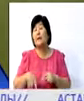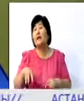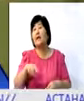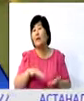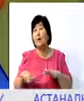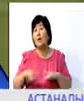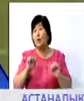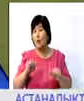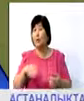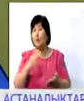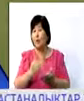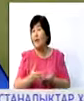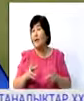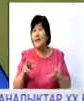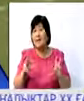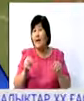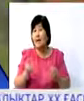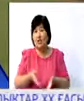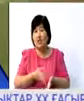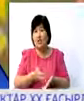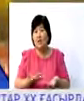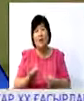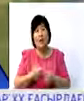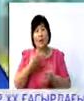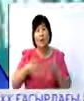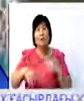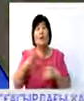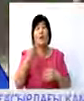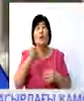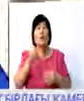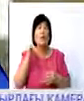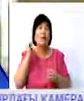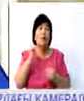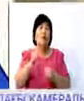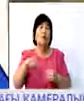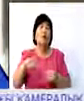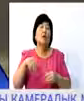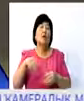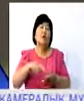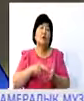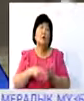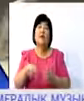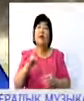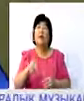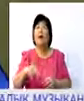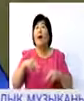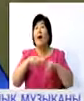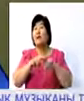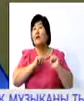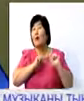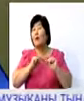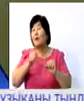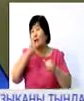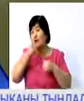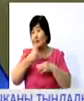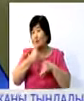бірнеше мүмкіндіктері болғанымен сәттілік жетіспей жатты. Ал өз алаңында бір гол салуды жоспарлаған Дания чемпиондар үшін Астананың қорғанысын бұзып жару мүмкін